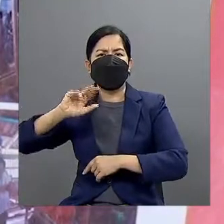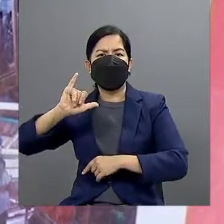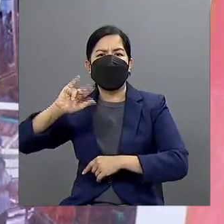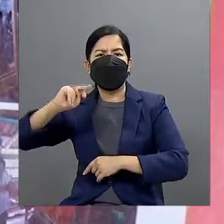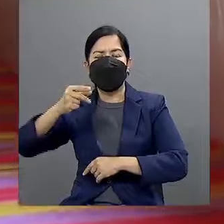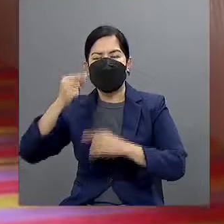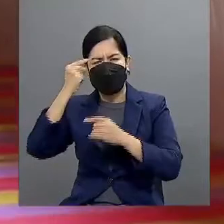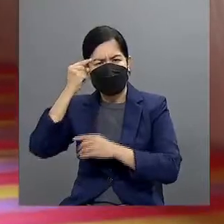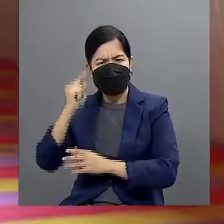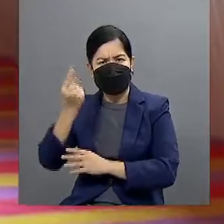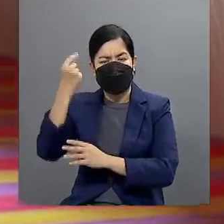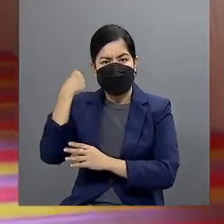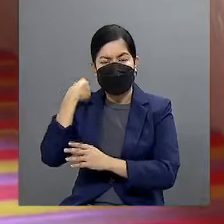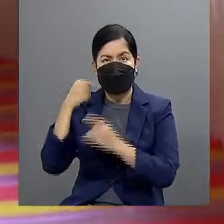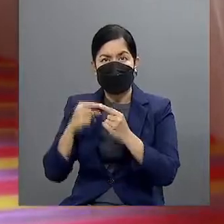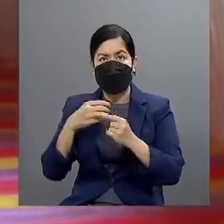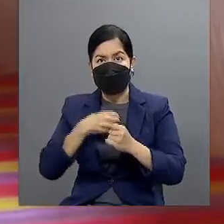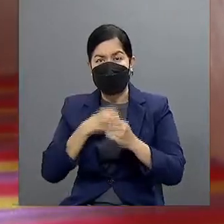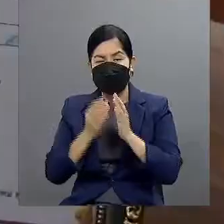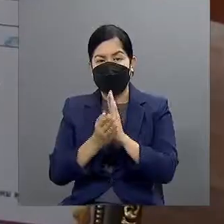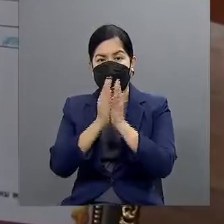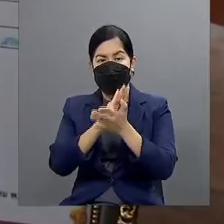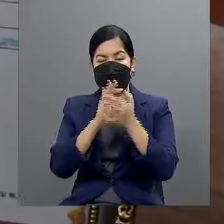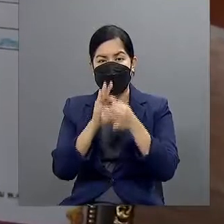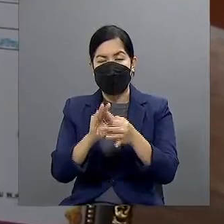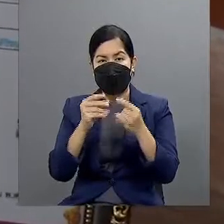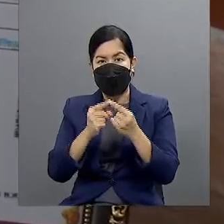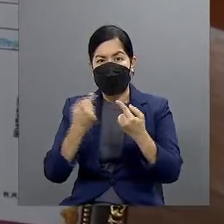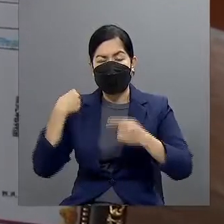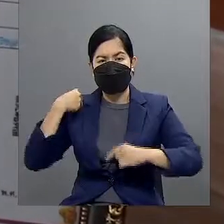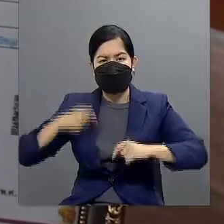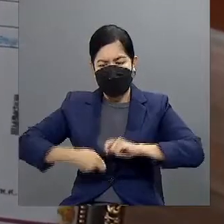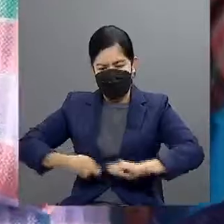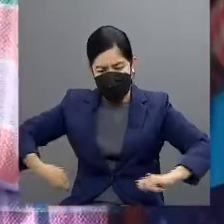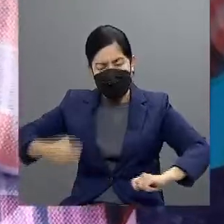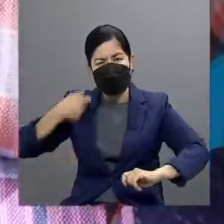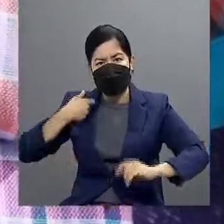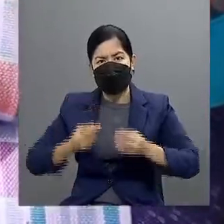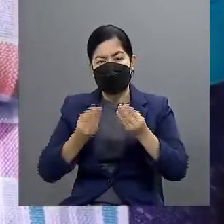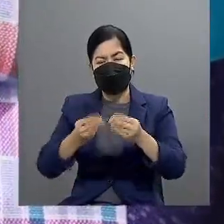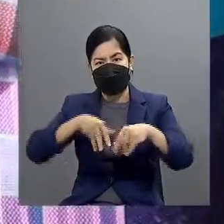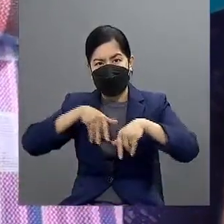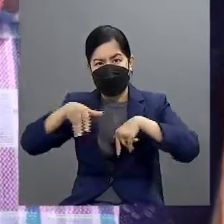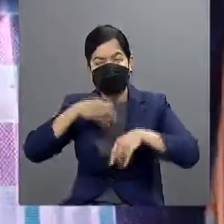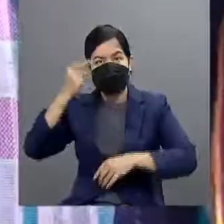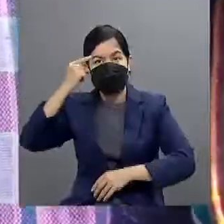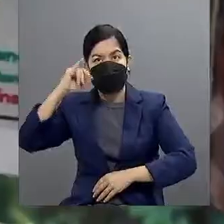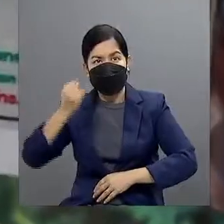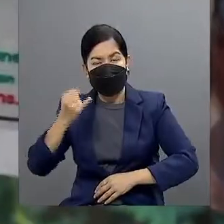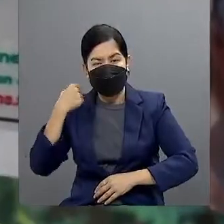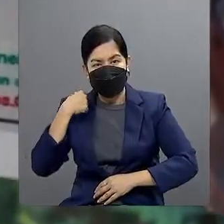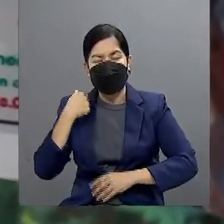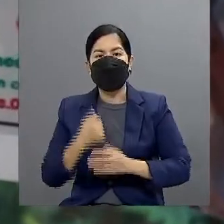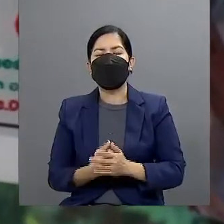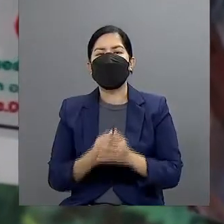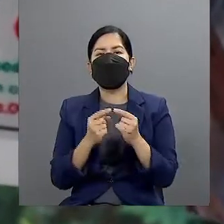จังหวัดสงขลาให้เป็นที่รู้จักอย่างแพร่หลายพร้อมสนับสนุนการใช้การสวมใส่ผ้าพื้นถิ่นยกระดับผลิ